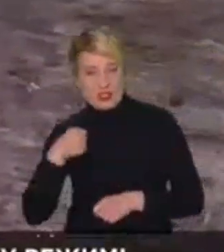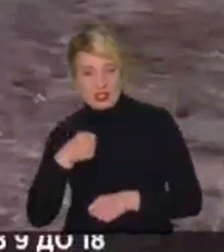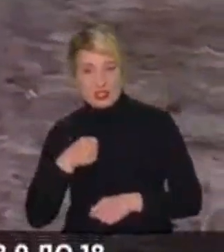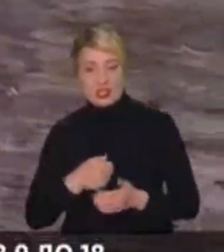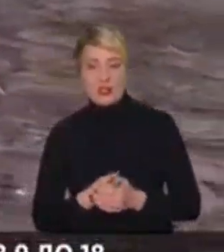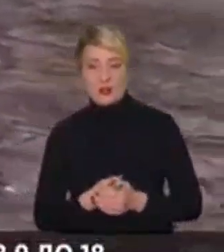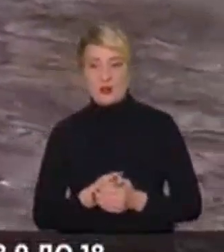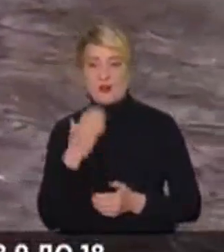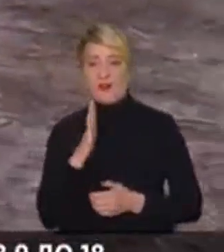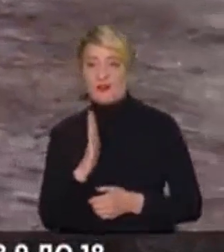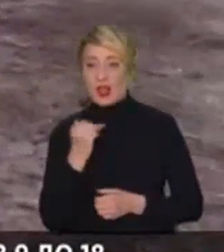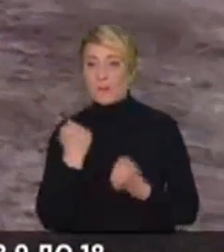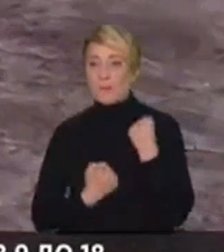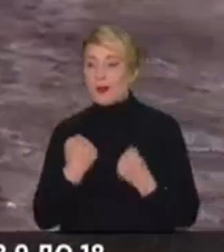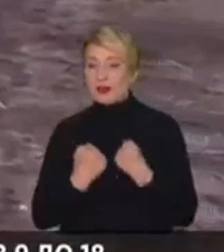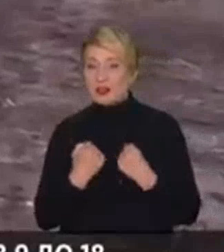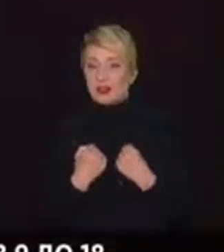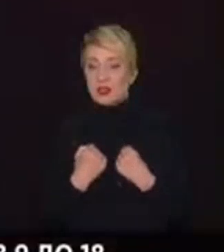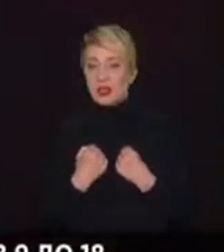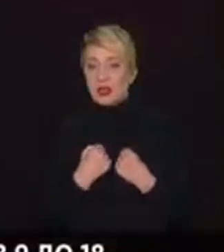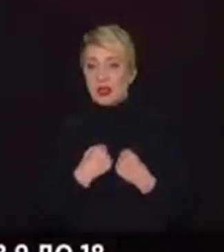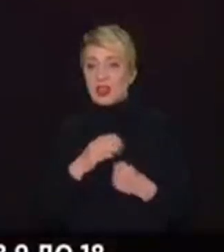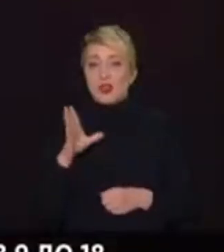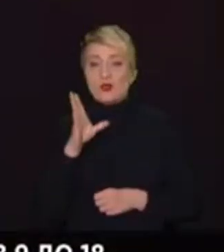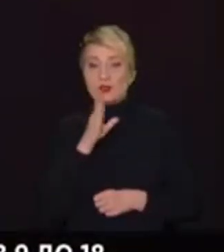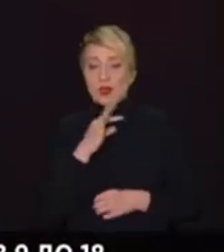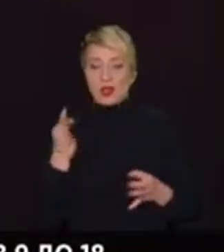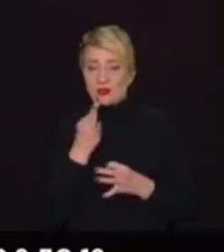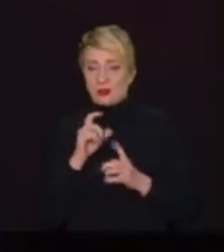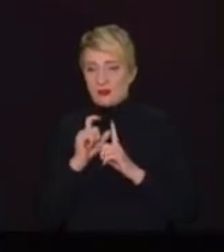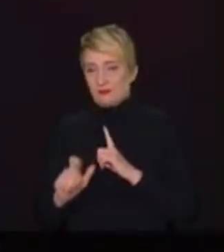в машину. Я даже сказать ничего не успела.